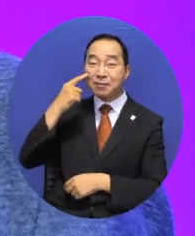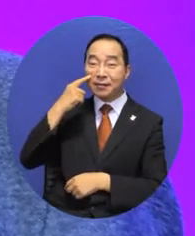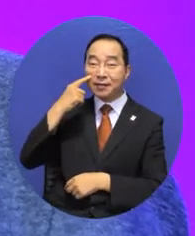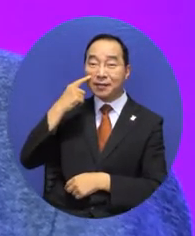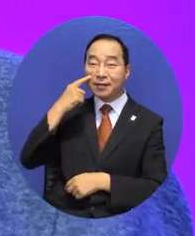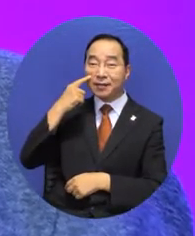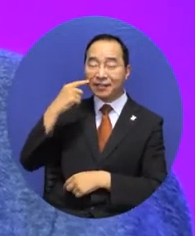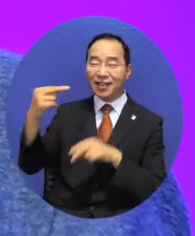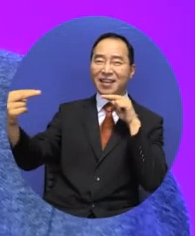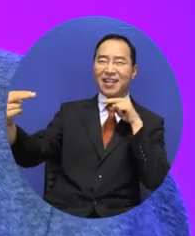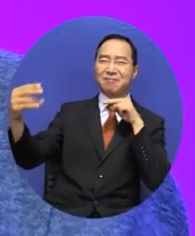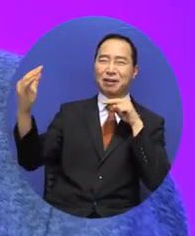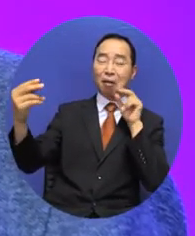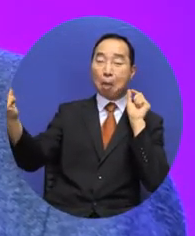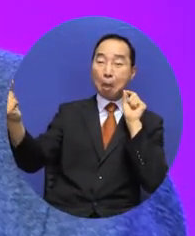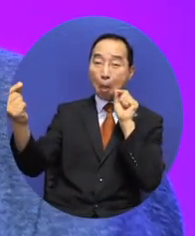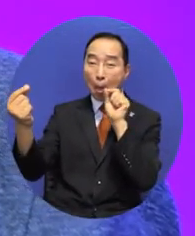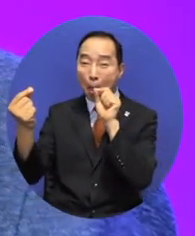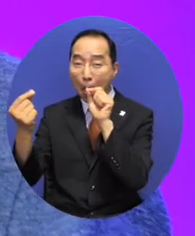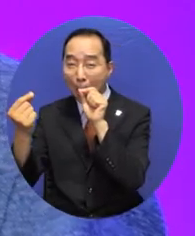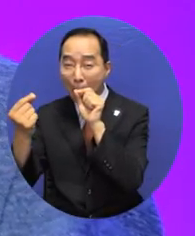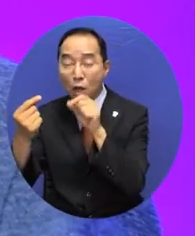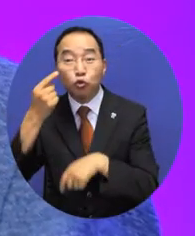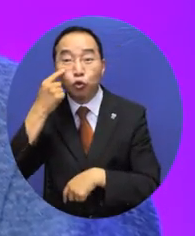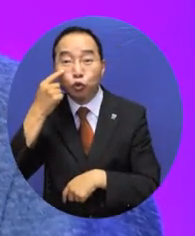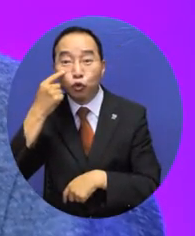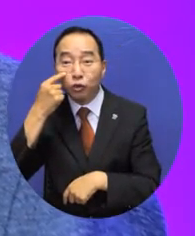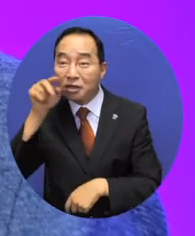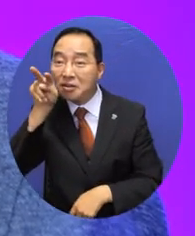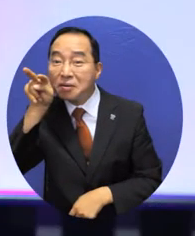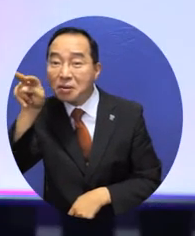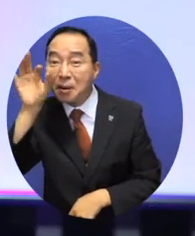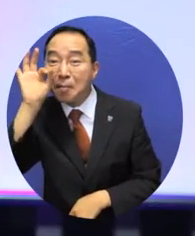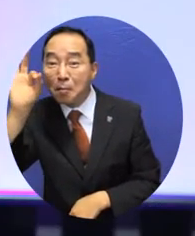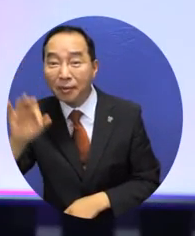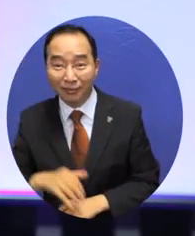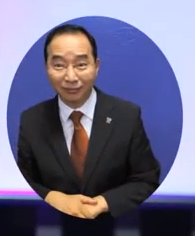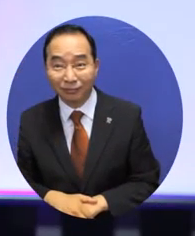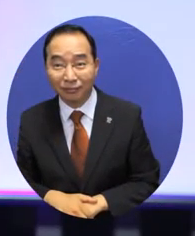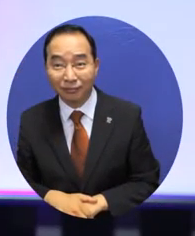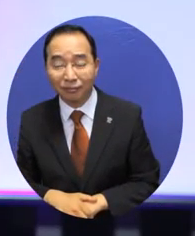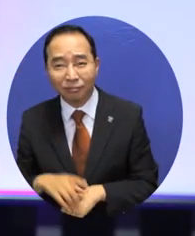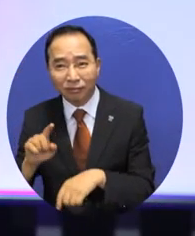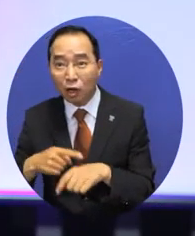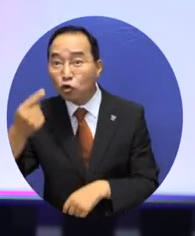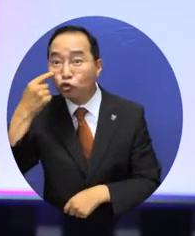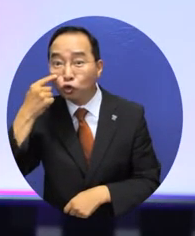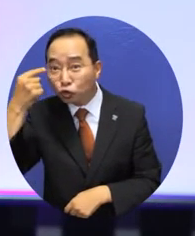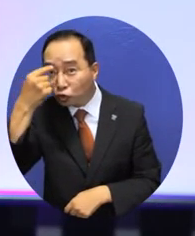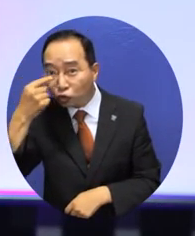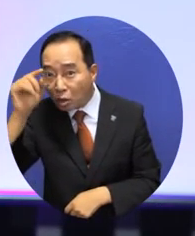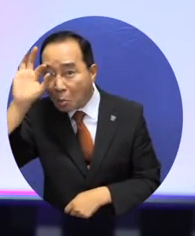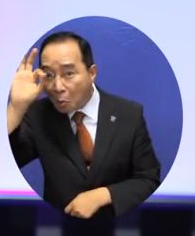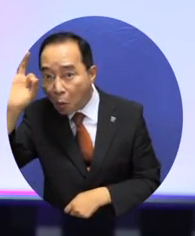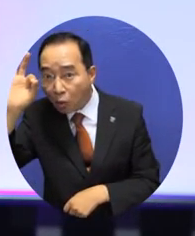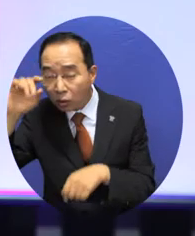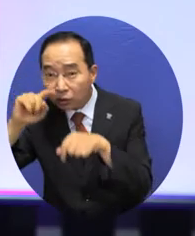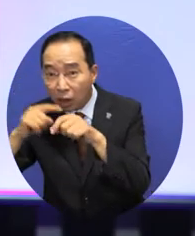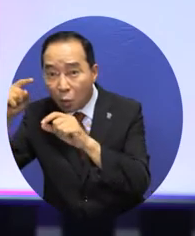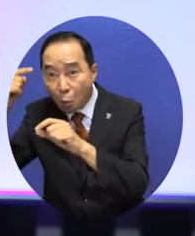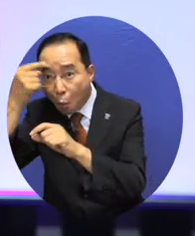가까이 다가가서 눈동자를 한번 쳐다보세요. 그러면 상대방 눈동자의 내 모습이